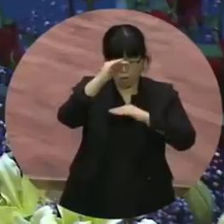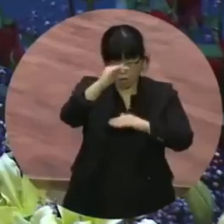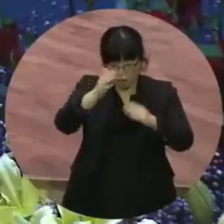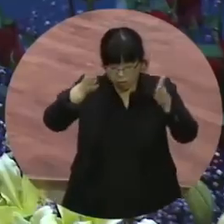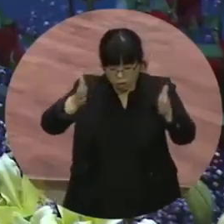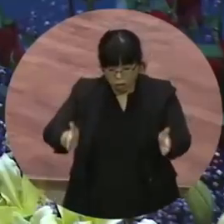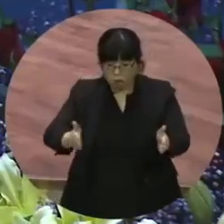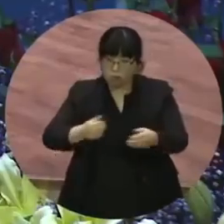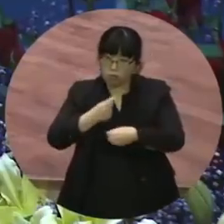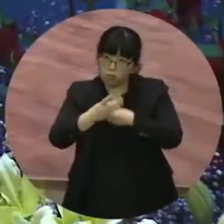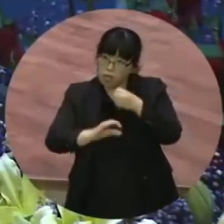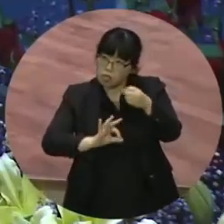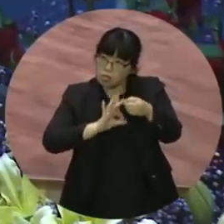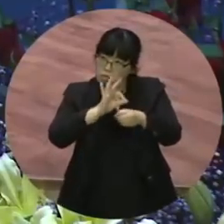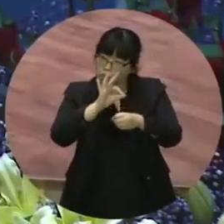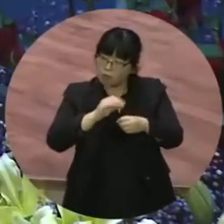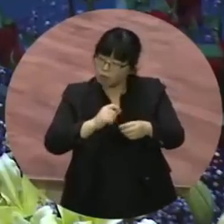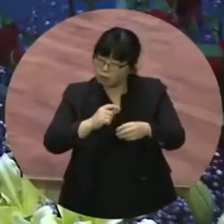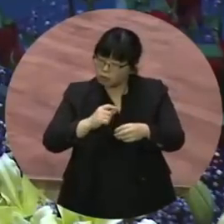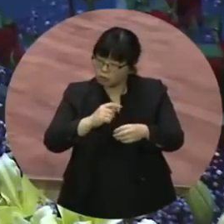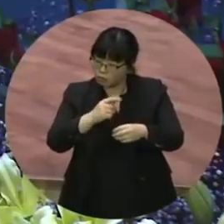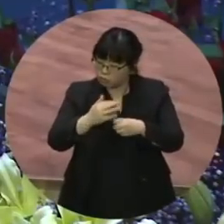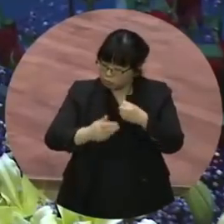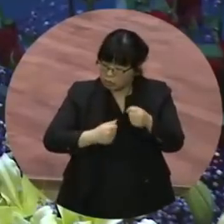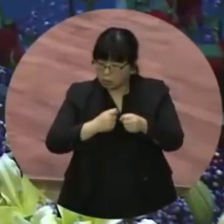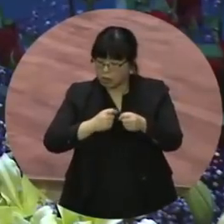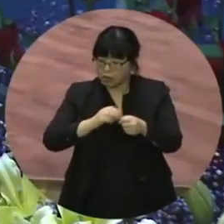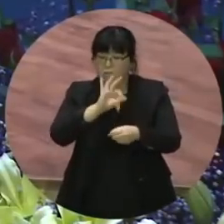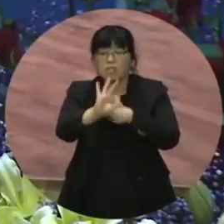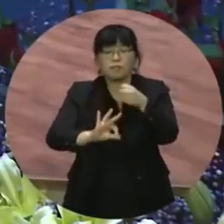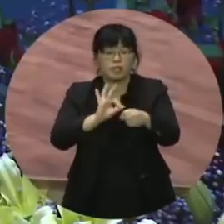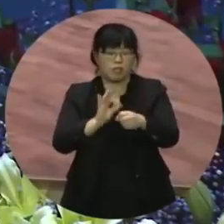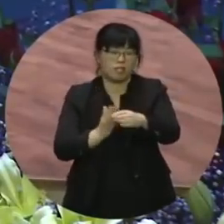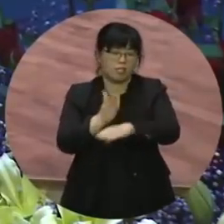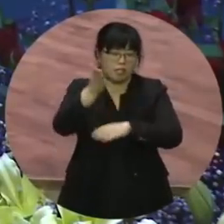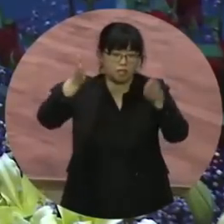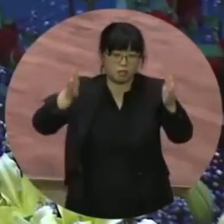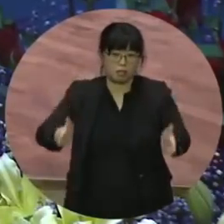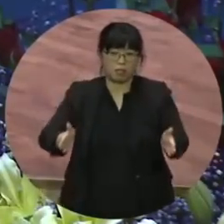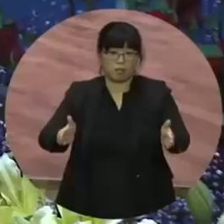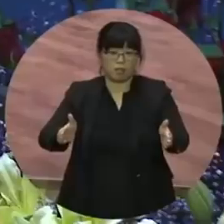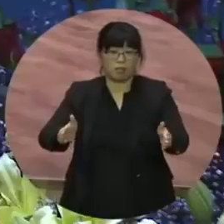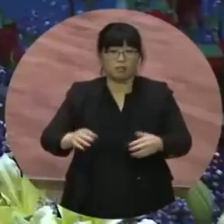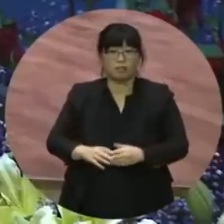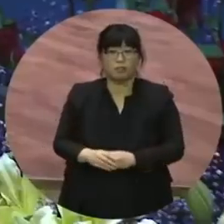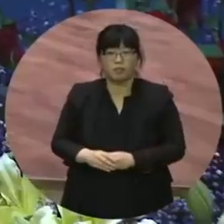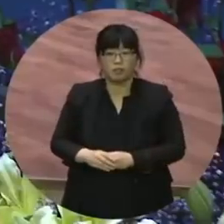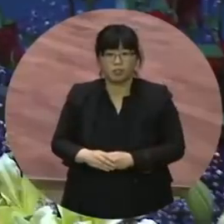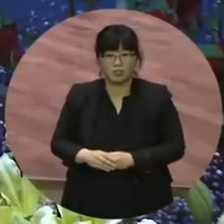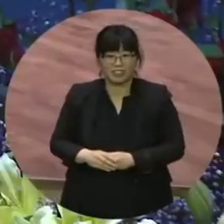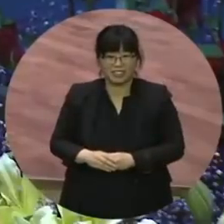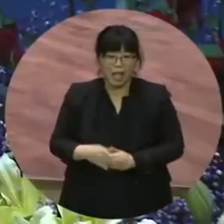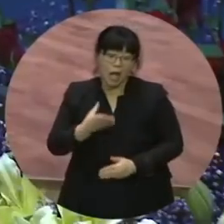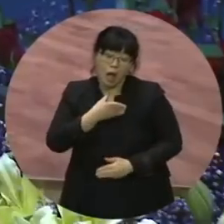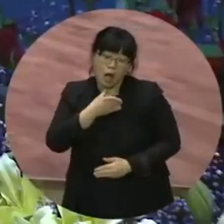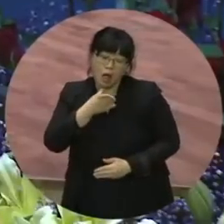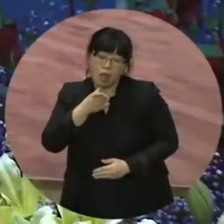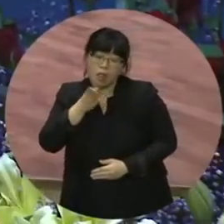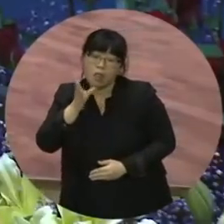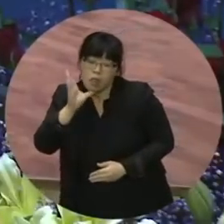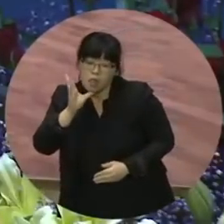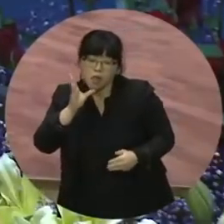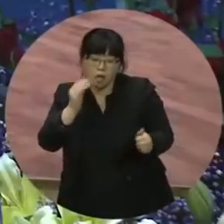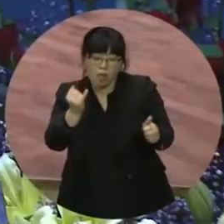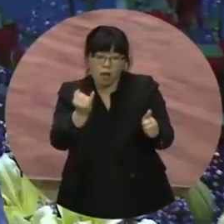아브라함이 이 아브라함하고 사라가 노년에 이제 이 이삭을 낳았어요. 아들 이삭을